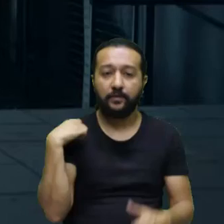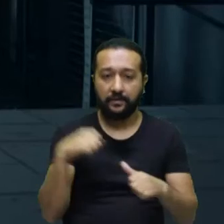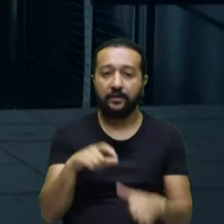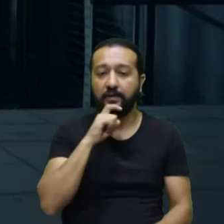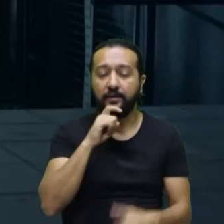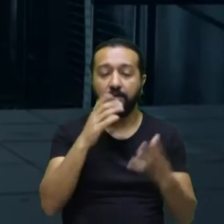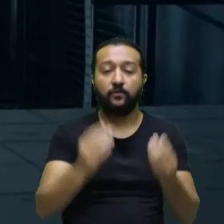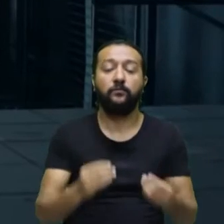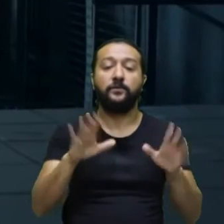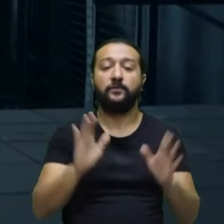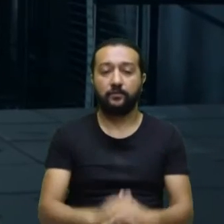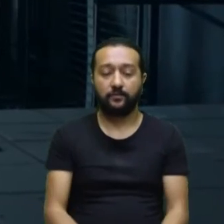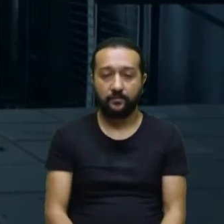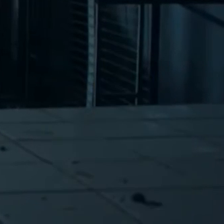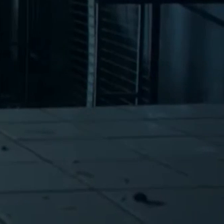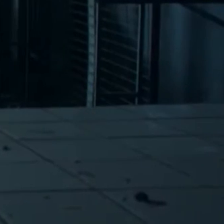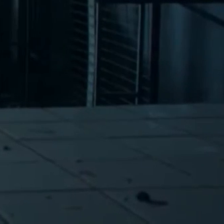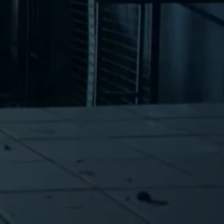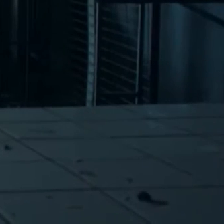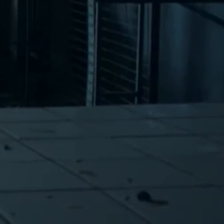Bir daha yanlış olmayacak.